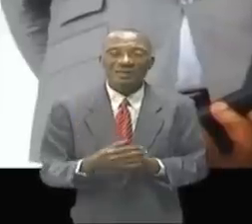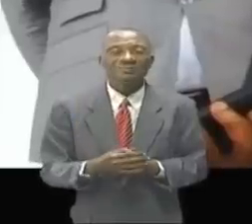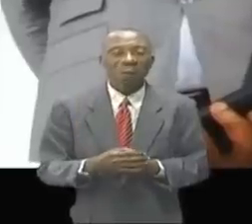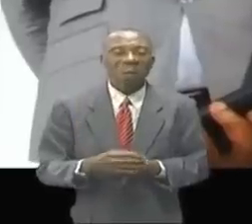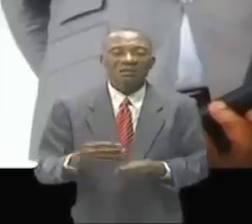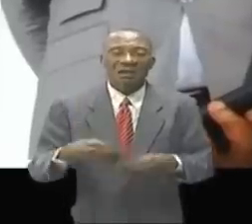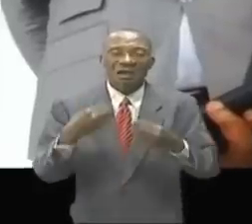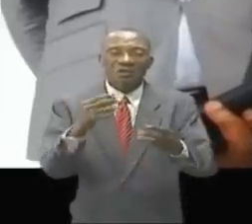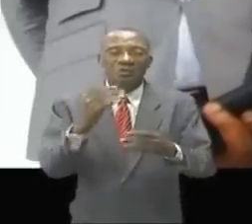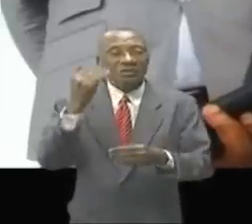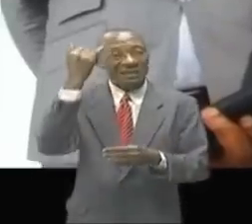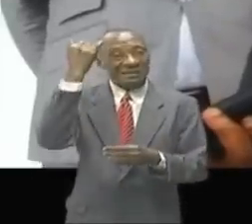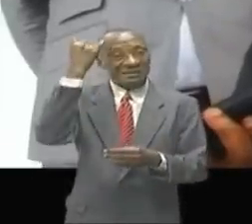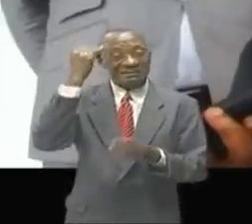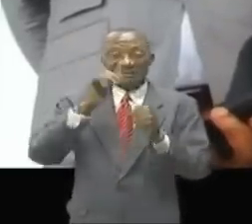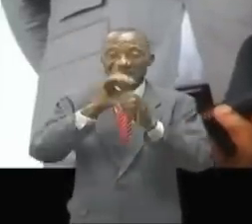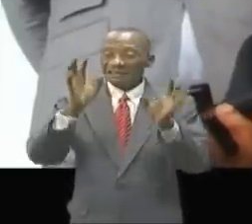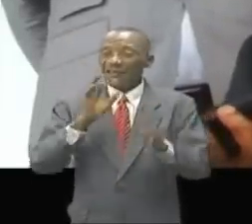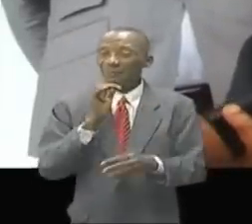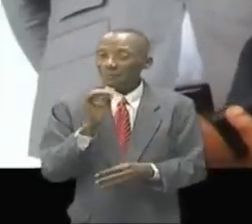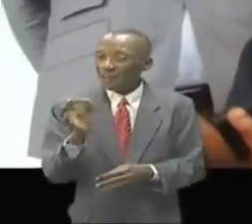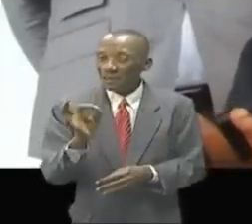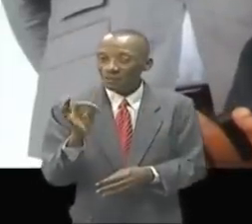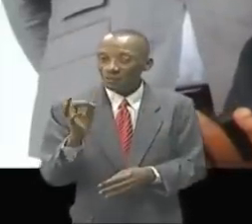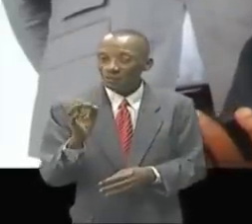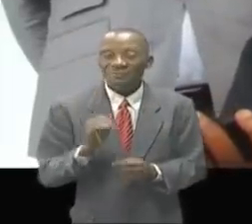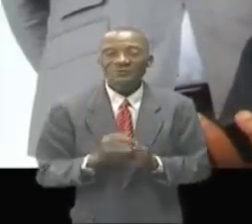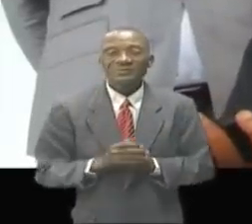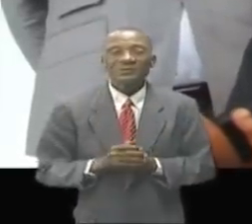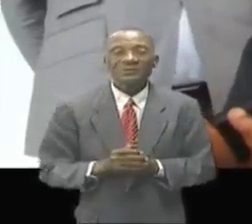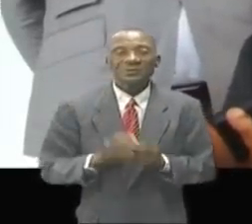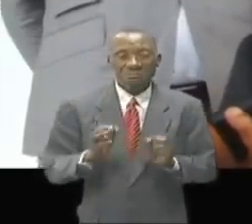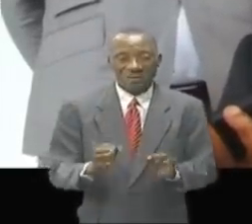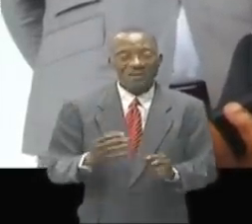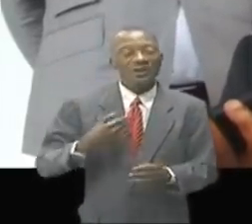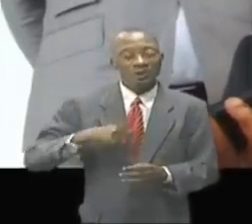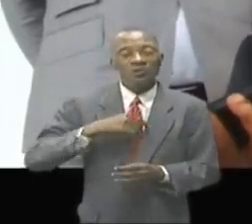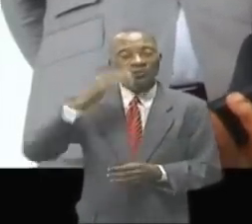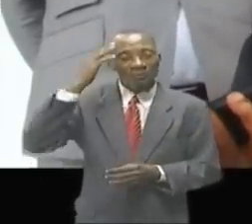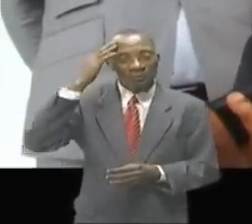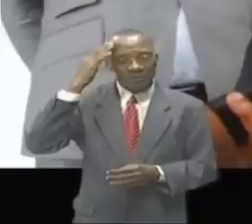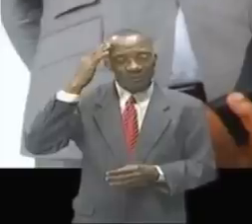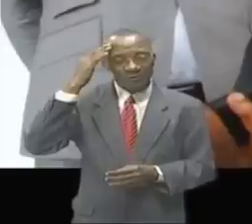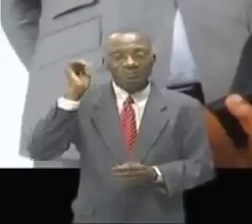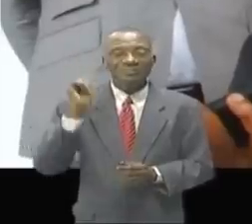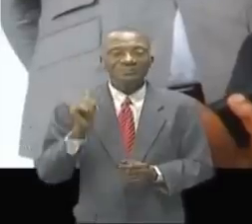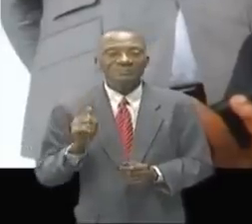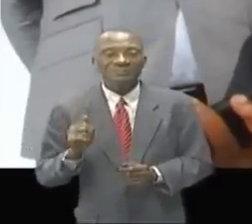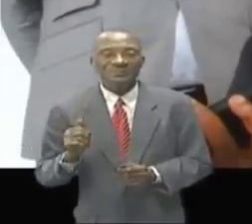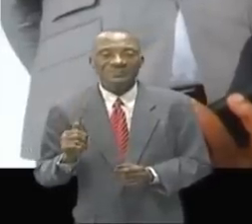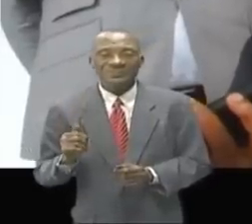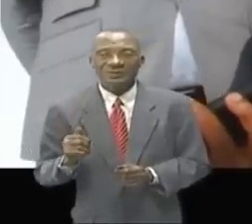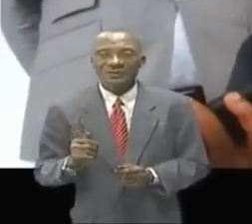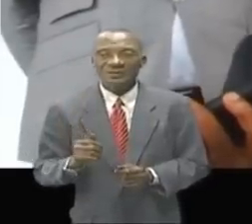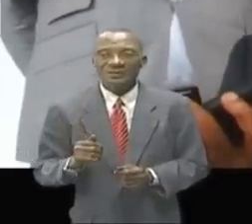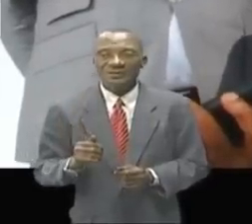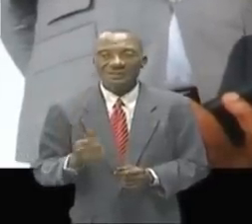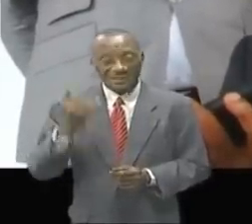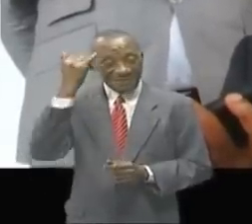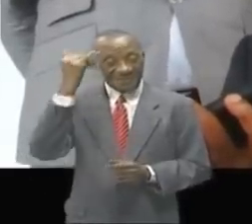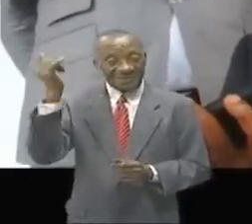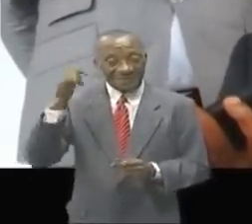position officiellement sur cela, mais simplement, nous considérons que la position actuelle